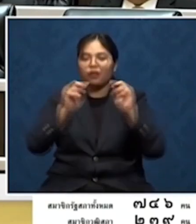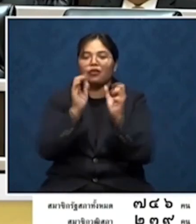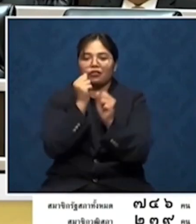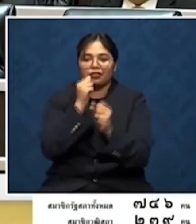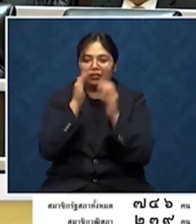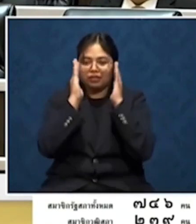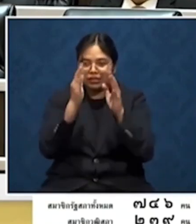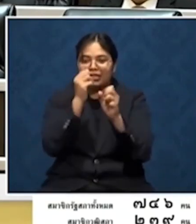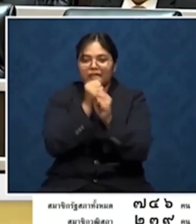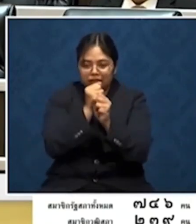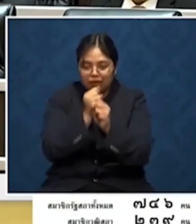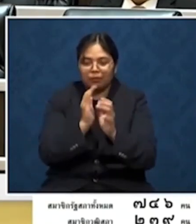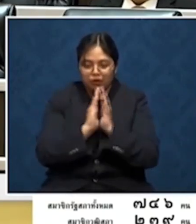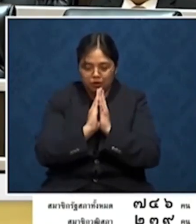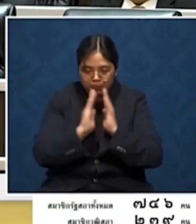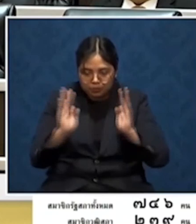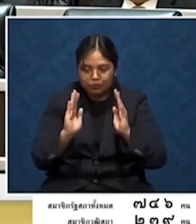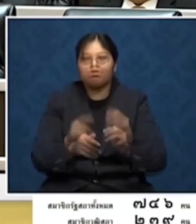ก